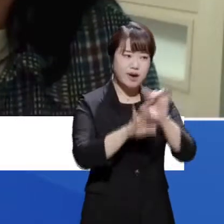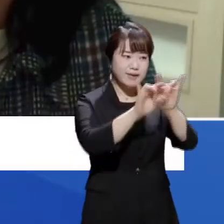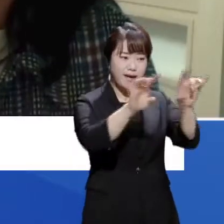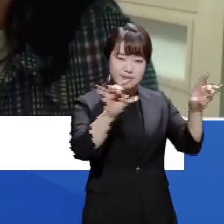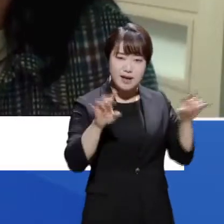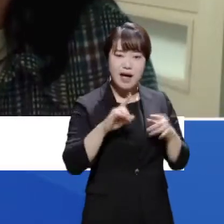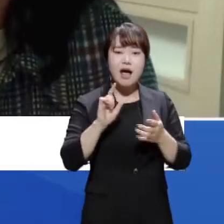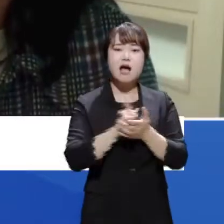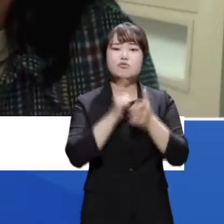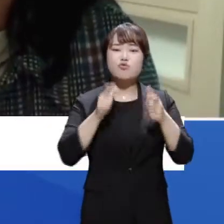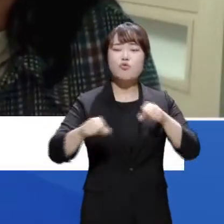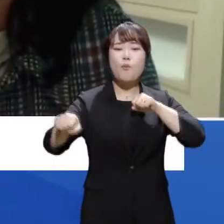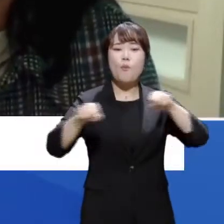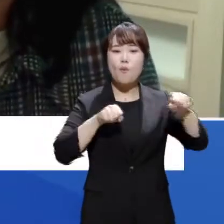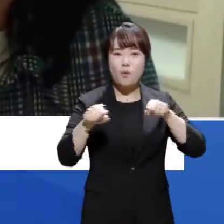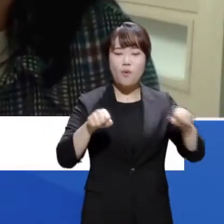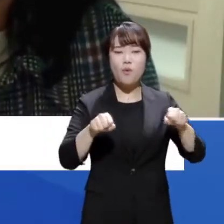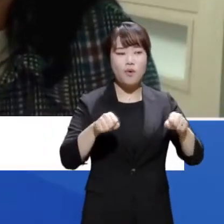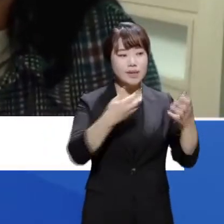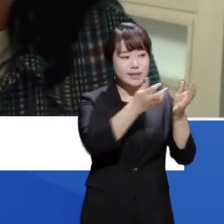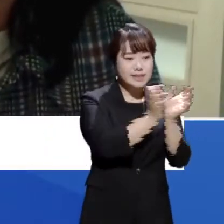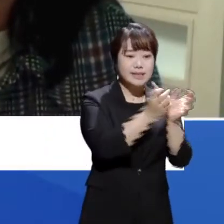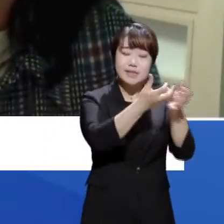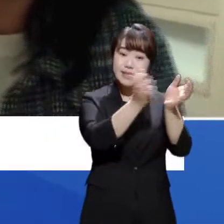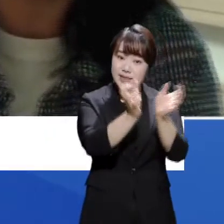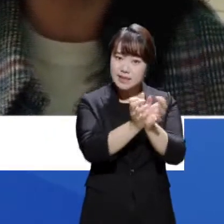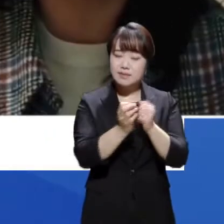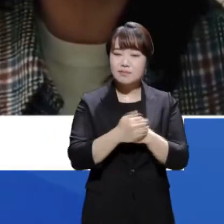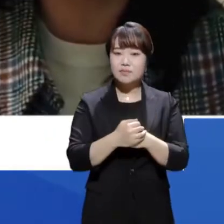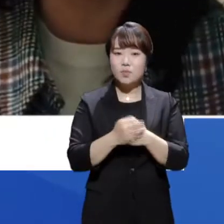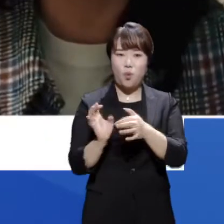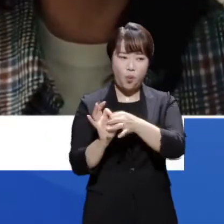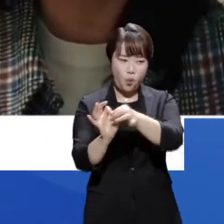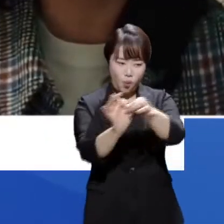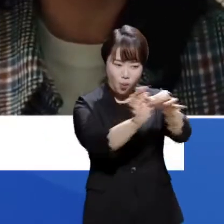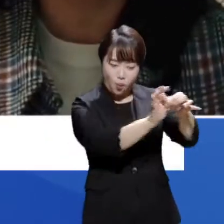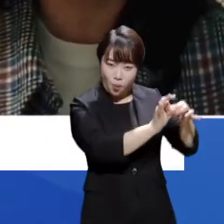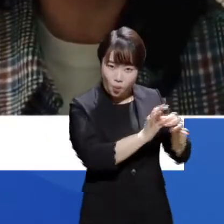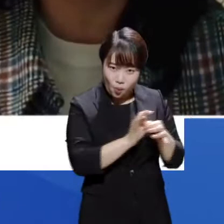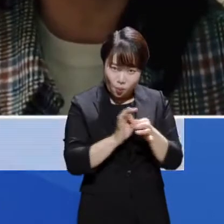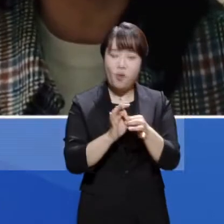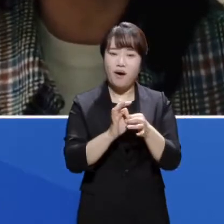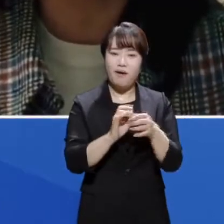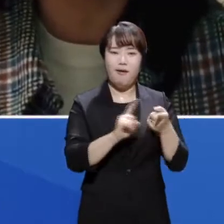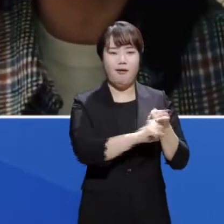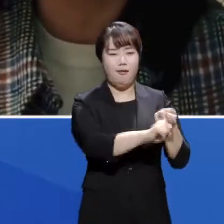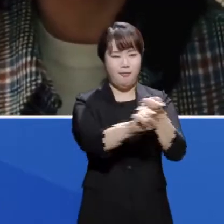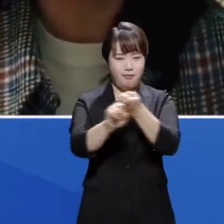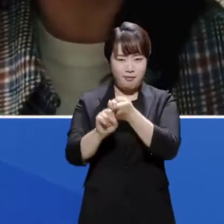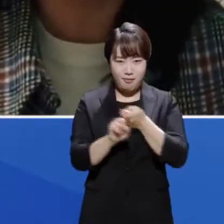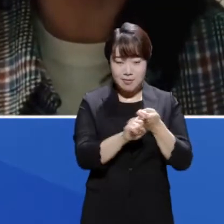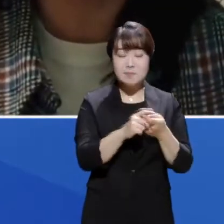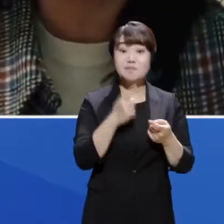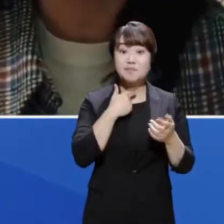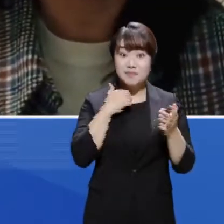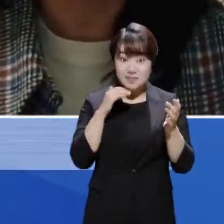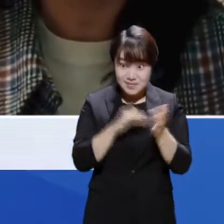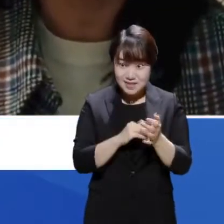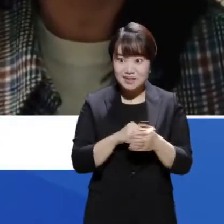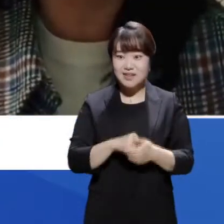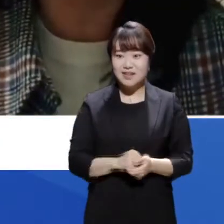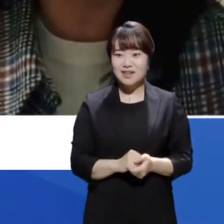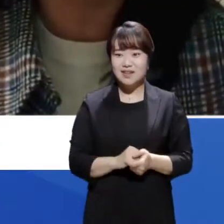각각 강서구에서 활동하고 있는 단체와 시민들이 연결되고 연대되는 그런 경험을